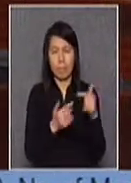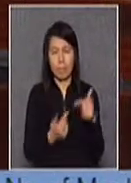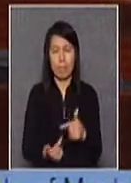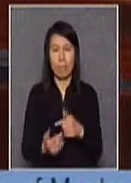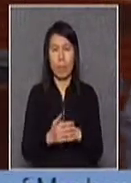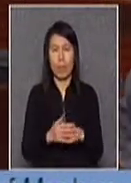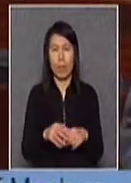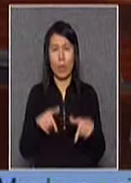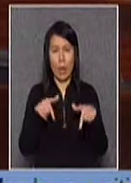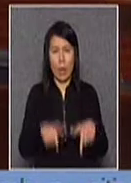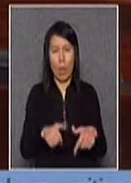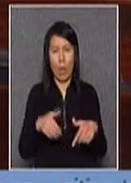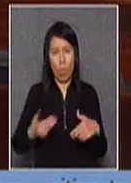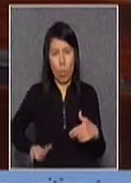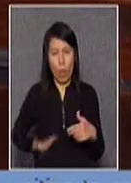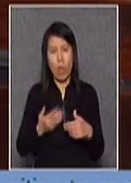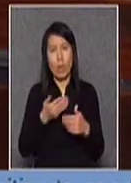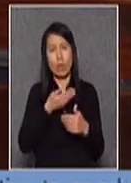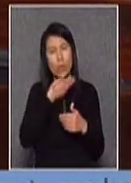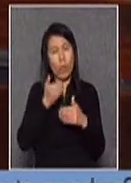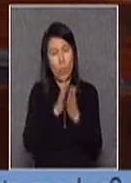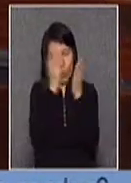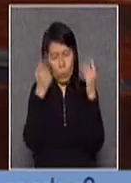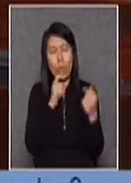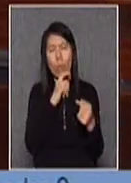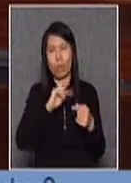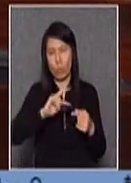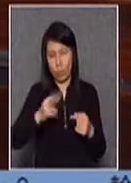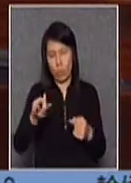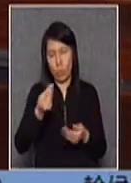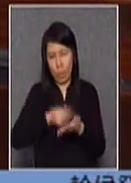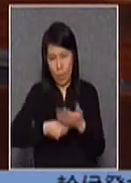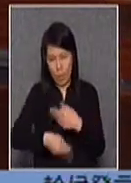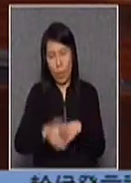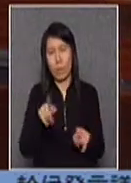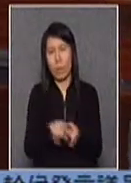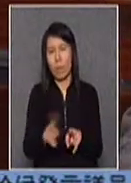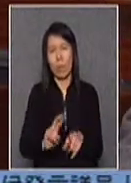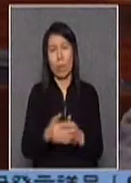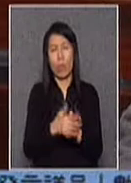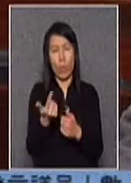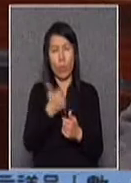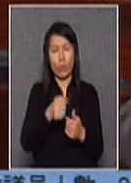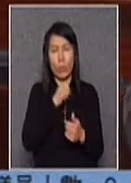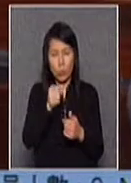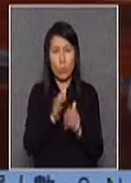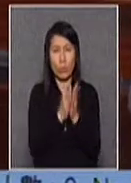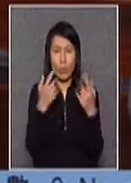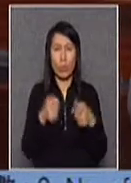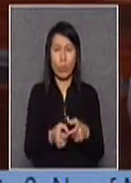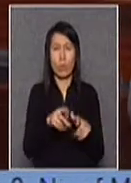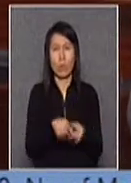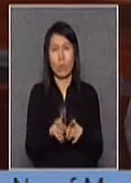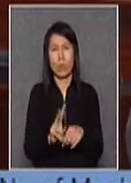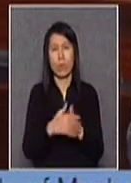華早報也都轉手，即很多的傳媒機構呢基本上都是由